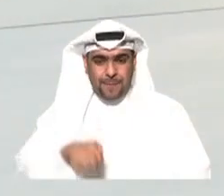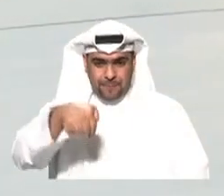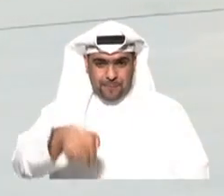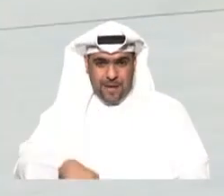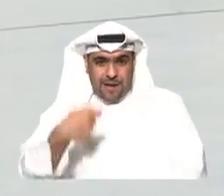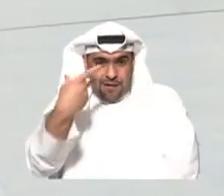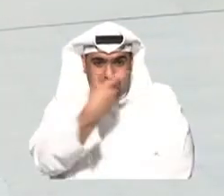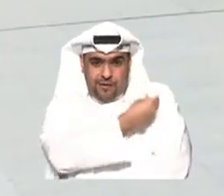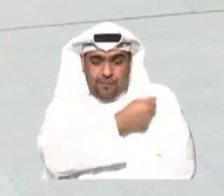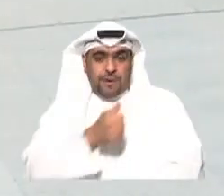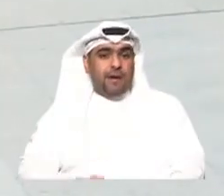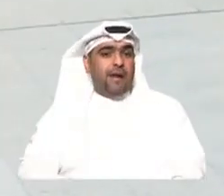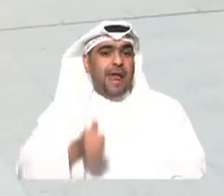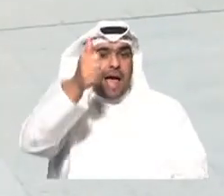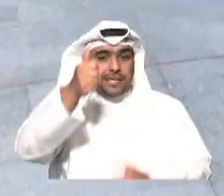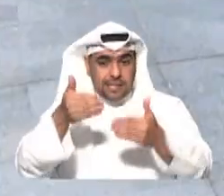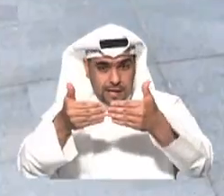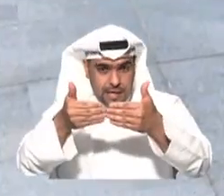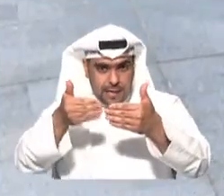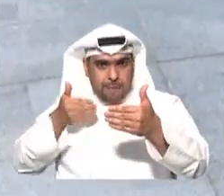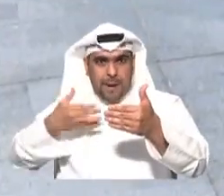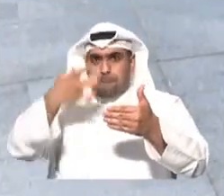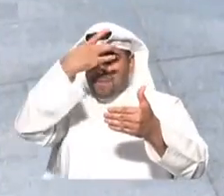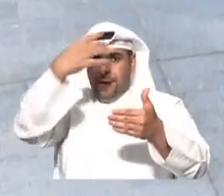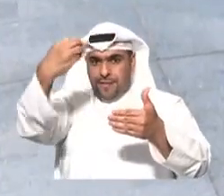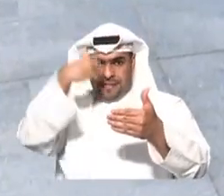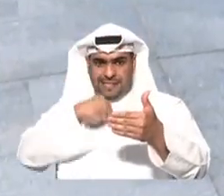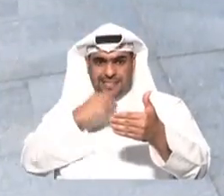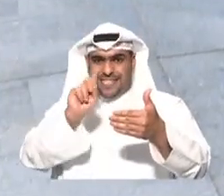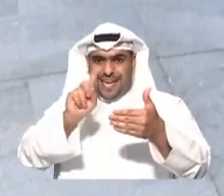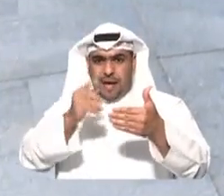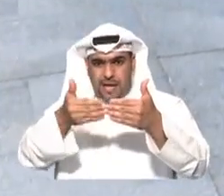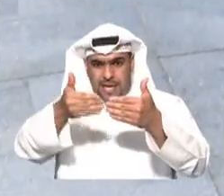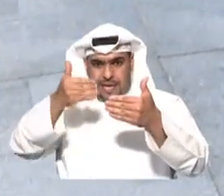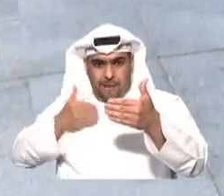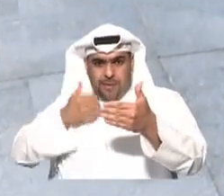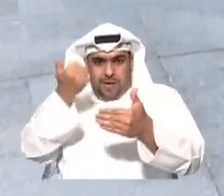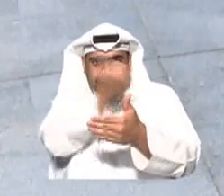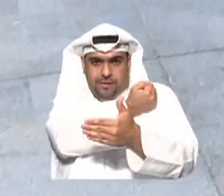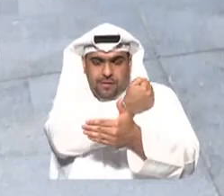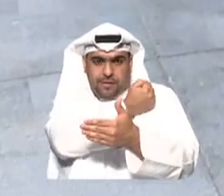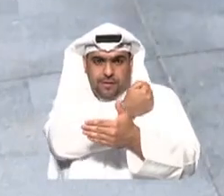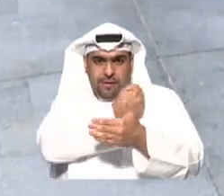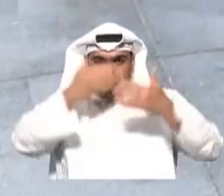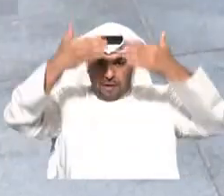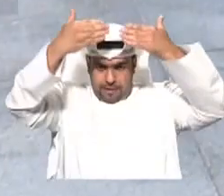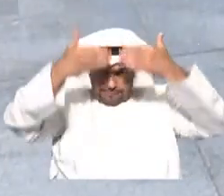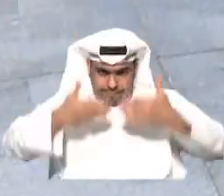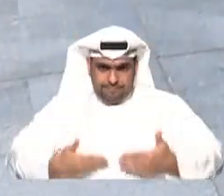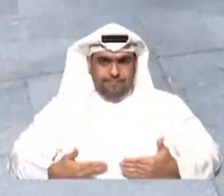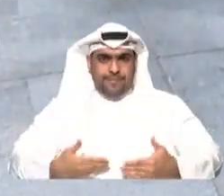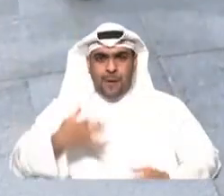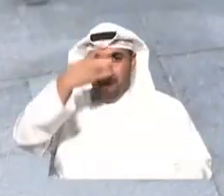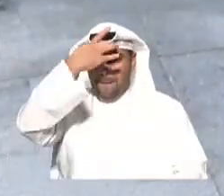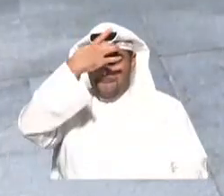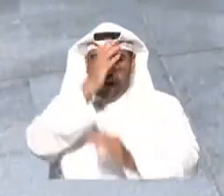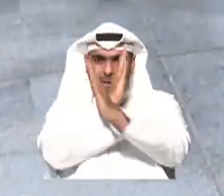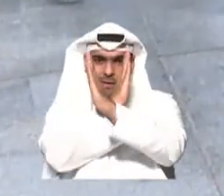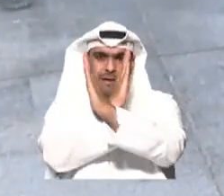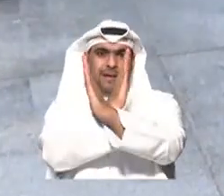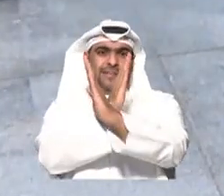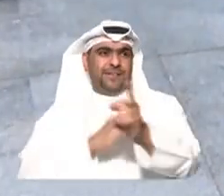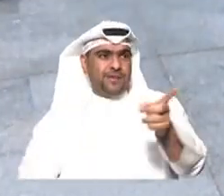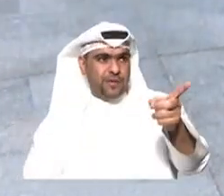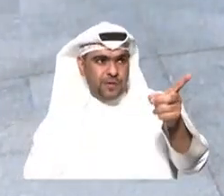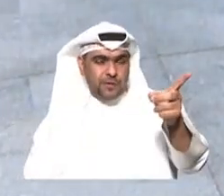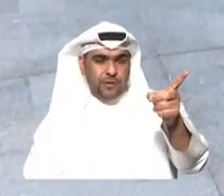الوباء للمسافر ومحيطه. والله انا رايي انه لازم تطعم، يعني علشان السفر لازم تطعم. على